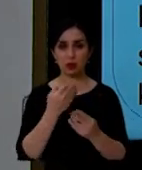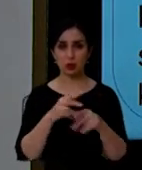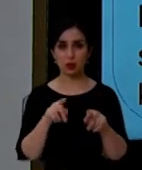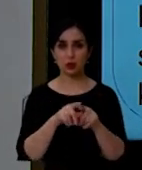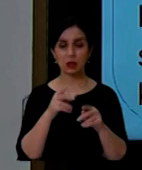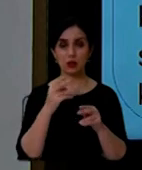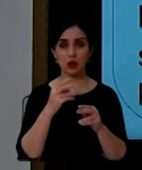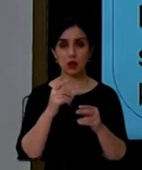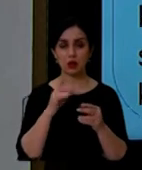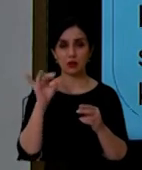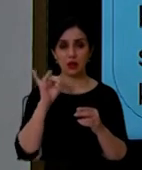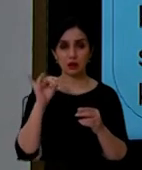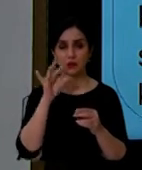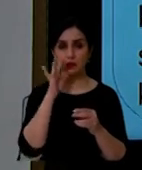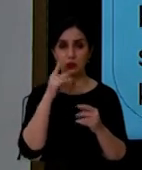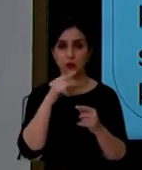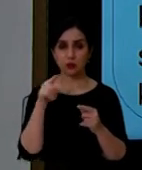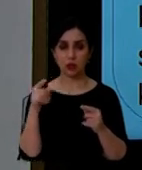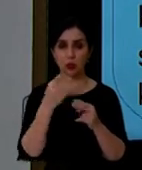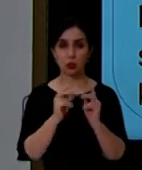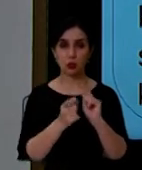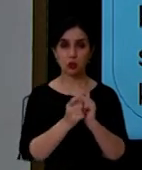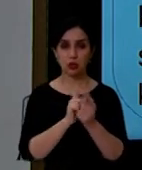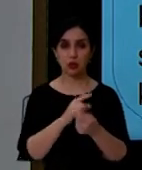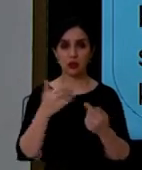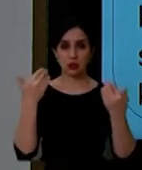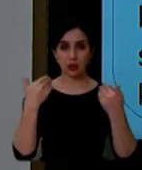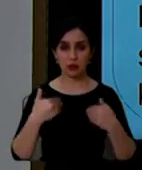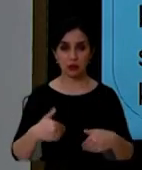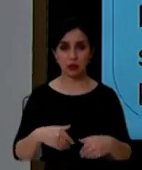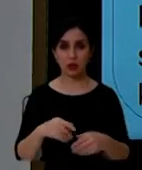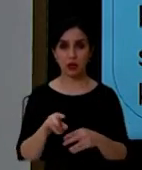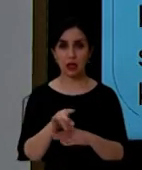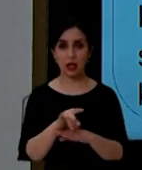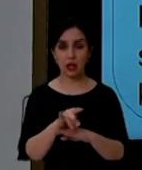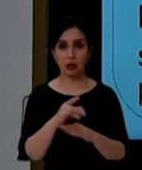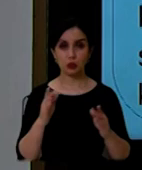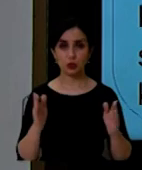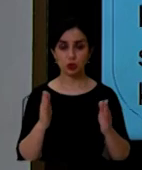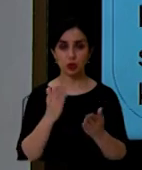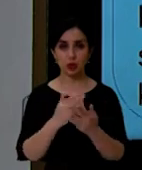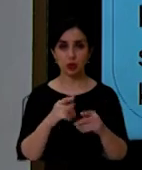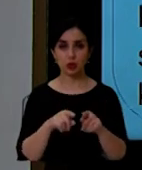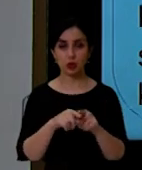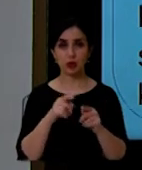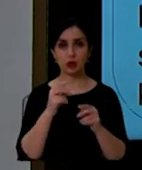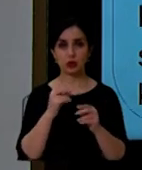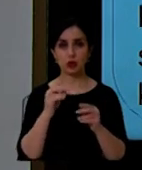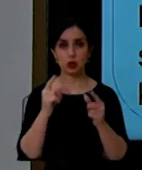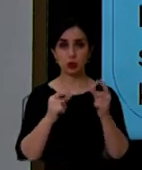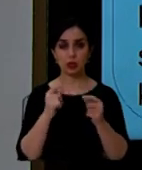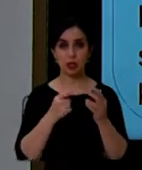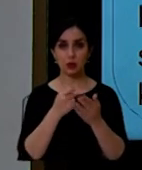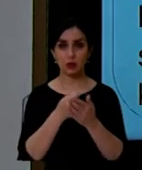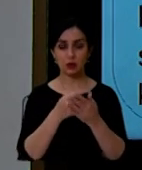tarixi carayonda uzgarışı nəticəsdə tənası kalamüştik kələtigən dəslabki süt